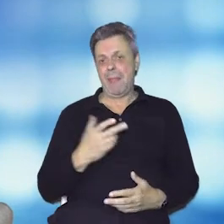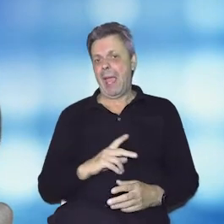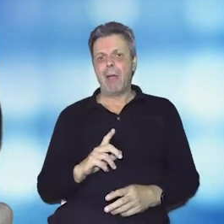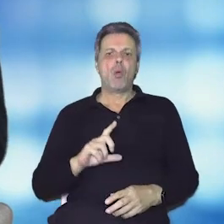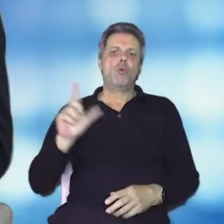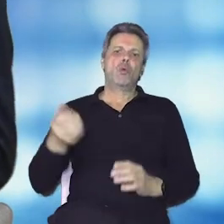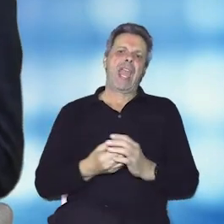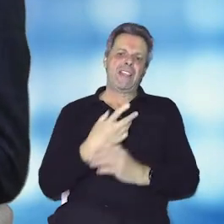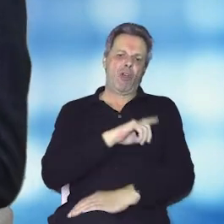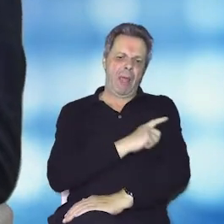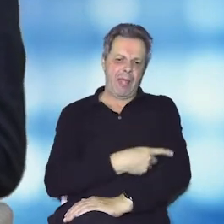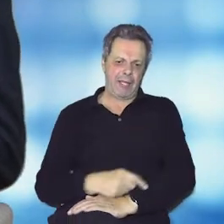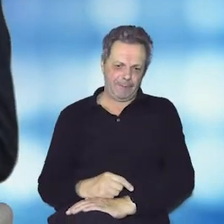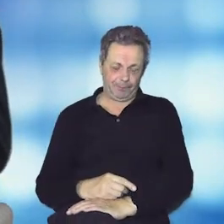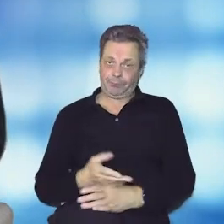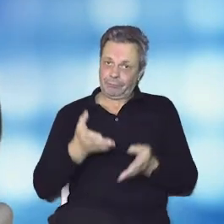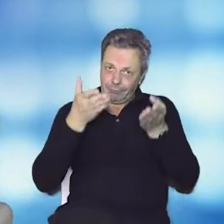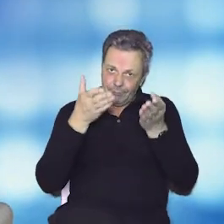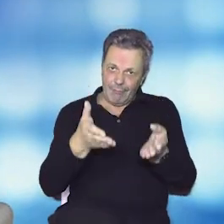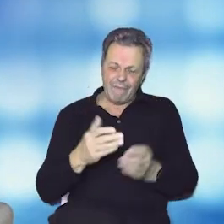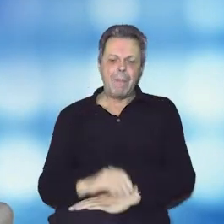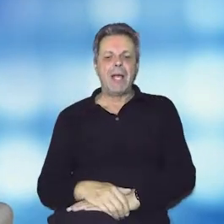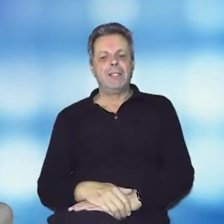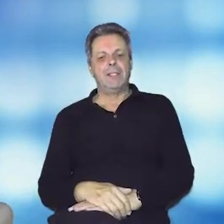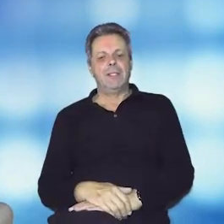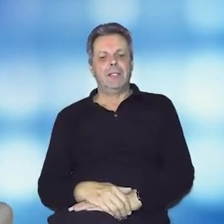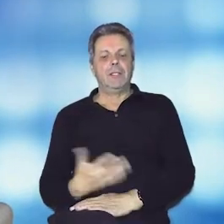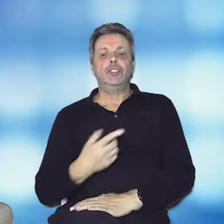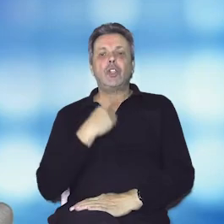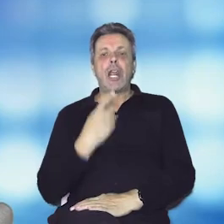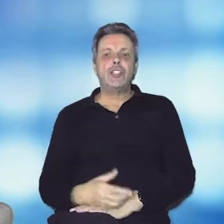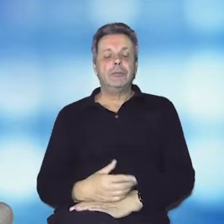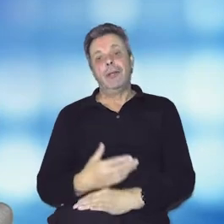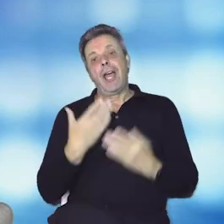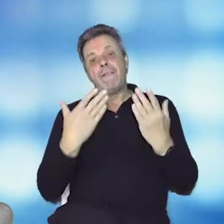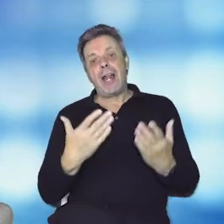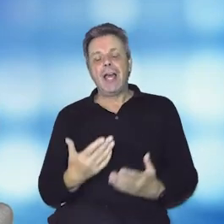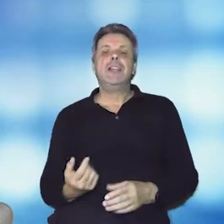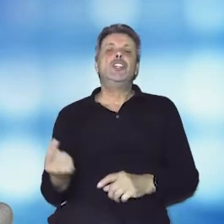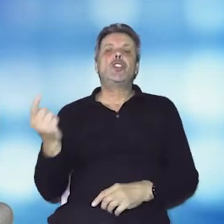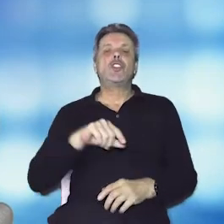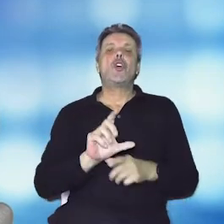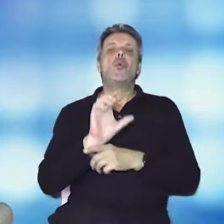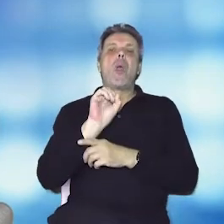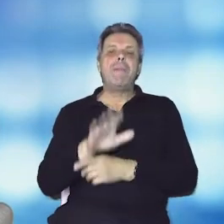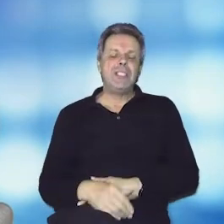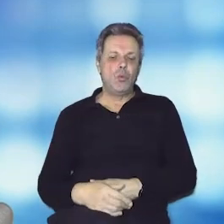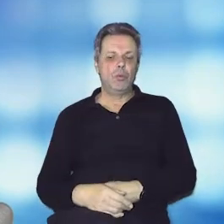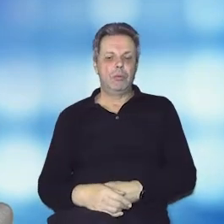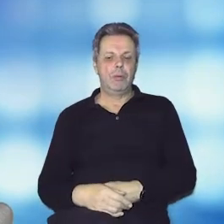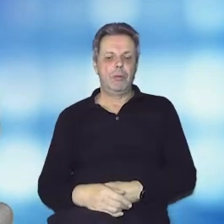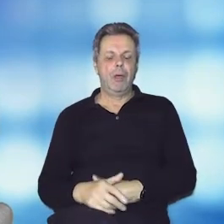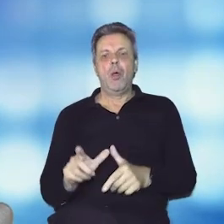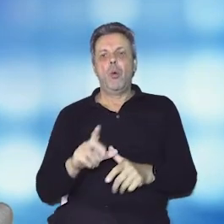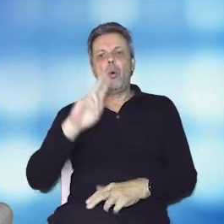neke druge izvore energije. A vama, što reći, najljepša hvala što ste došli u emisiju, jer